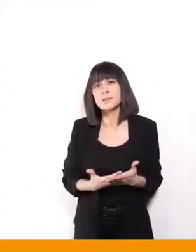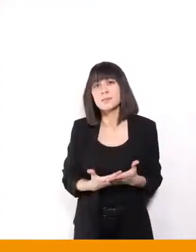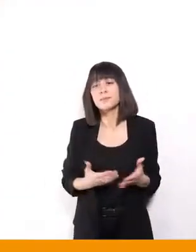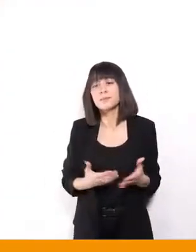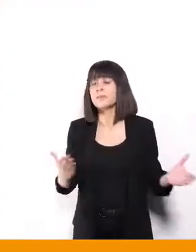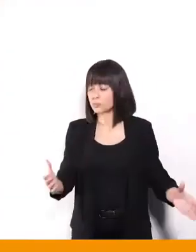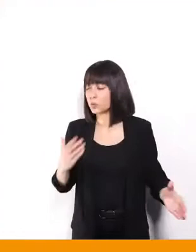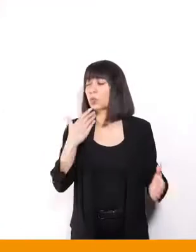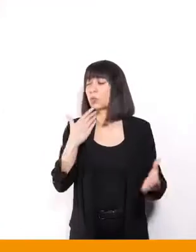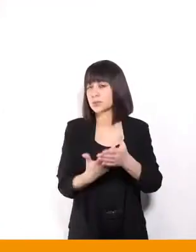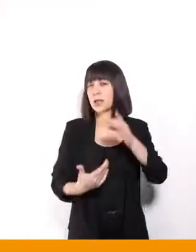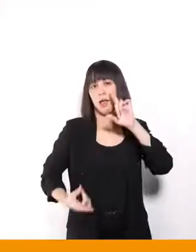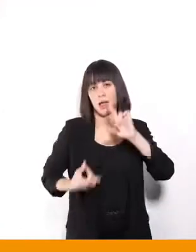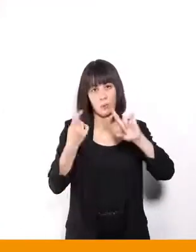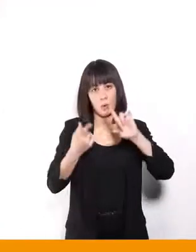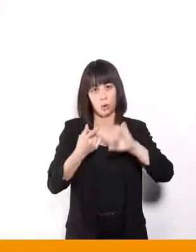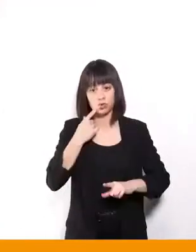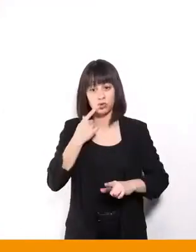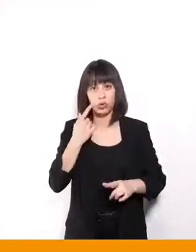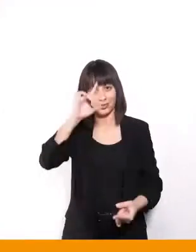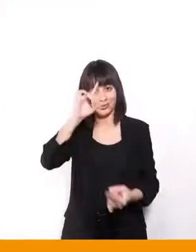j'allais dire, du minimum